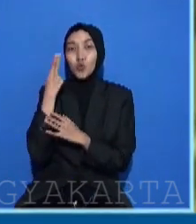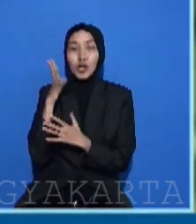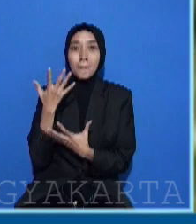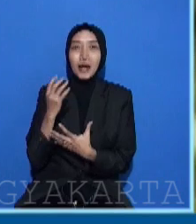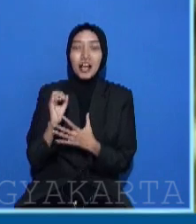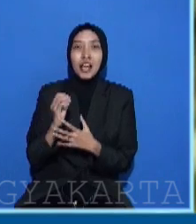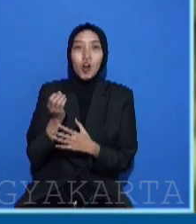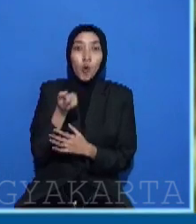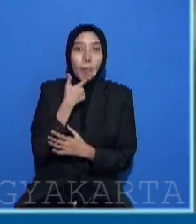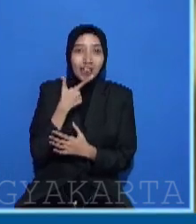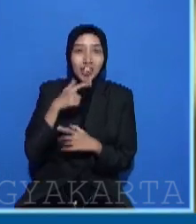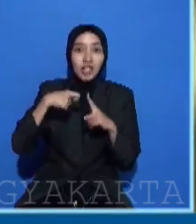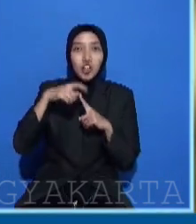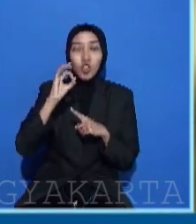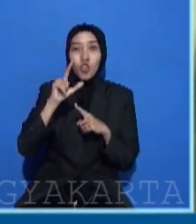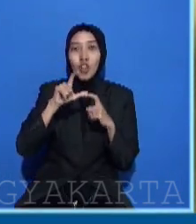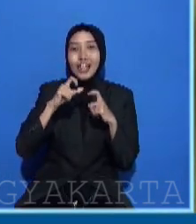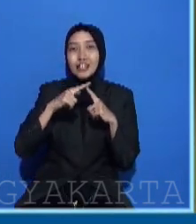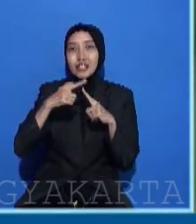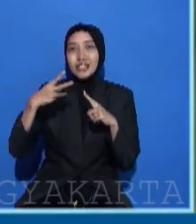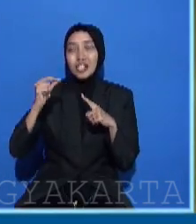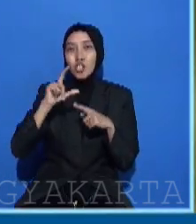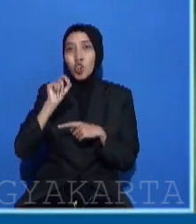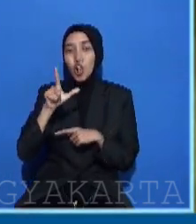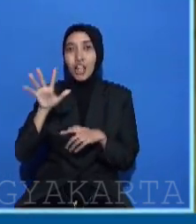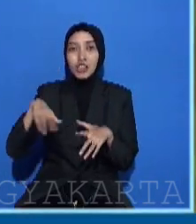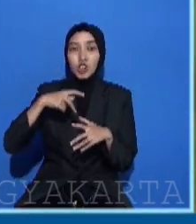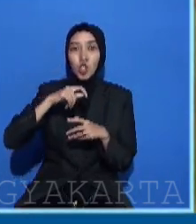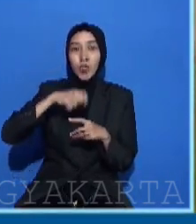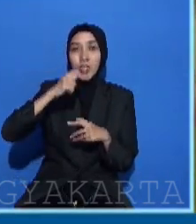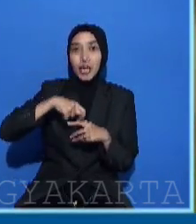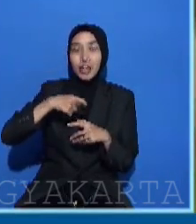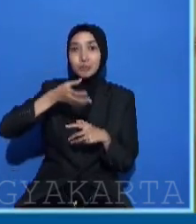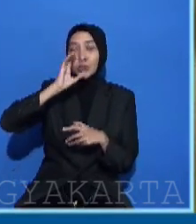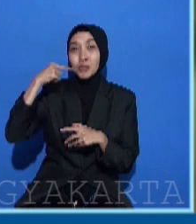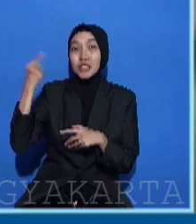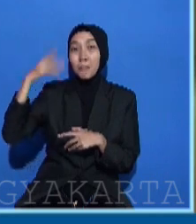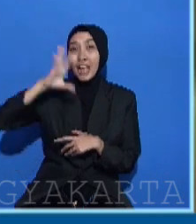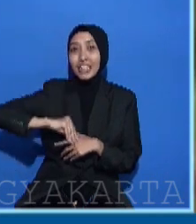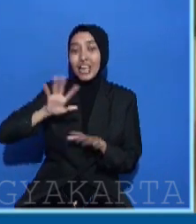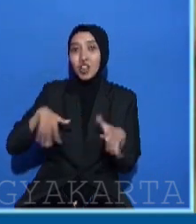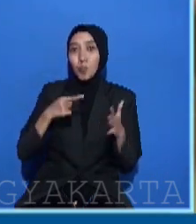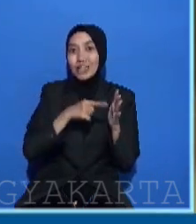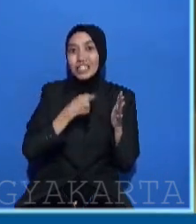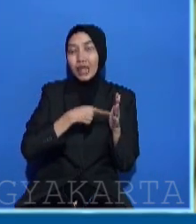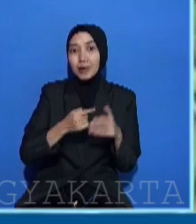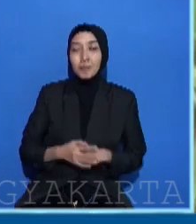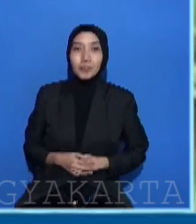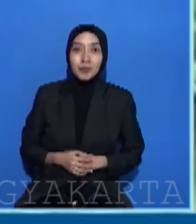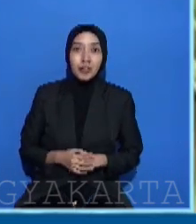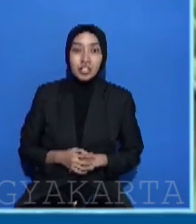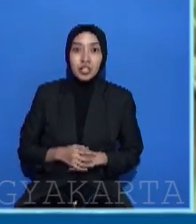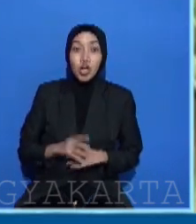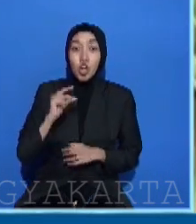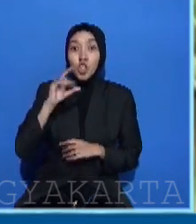kolesterol bahan tambal teh ingkang saget dipun unjuk saben tinten selai tanaman rosella